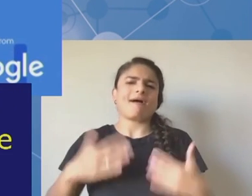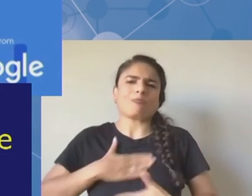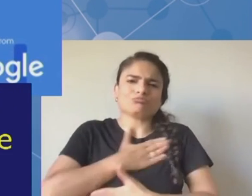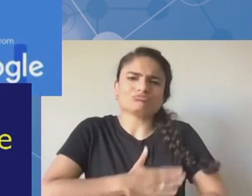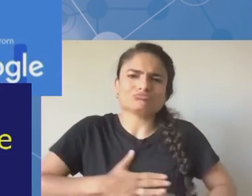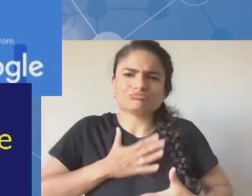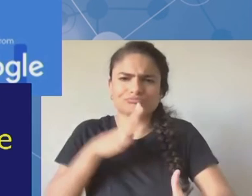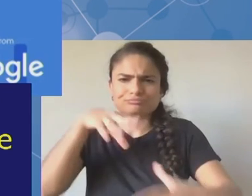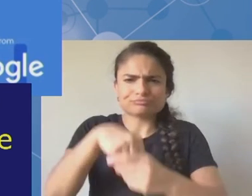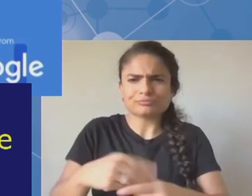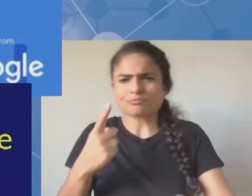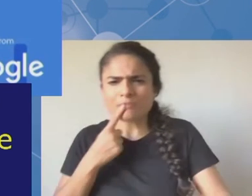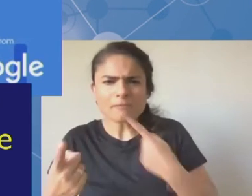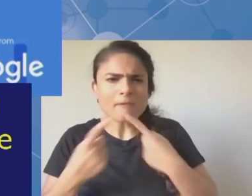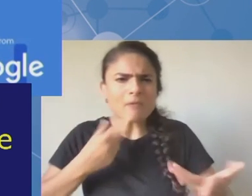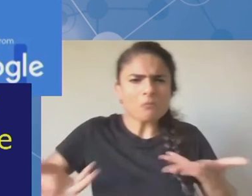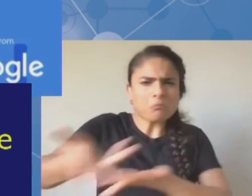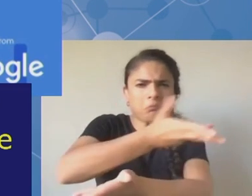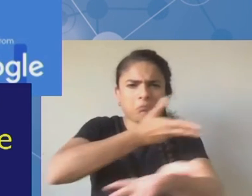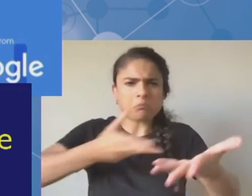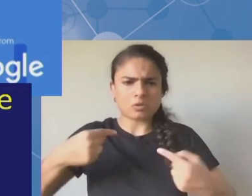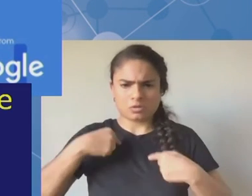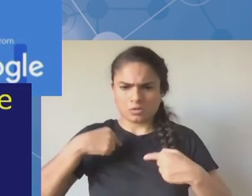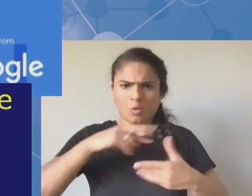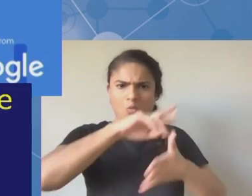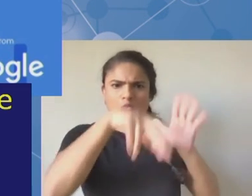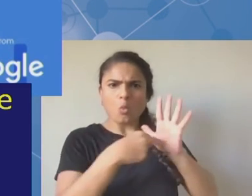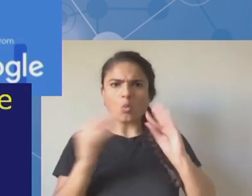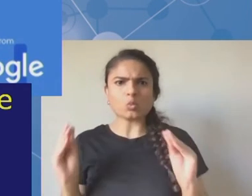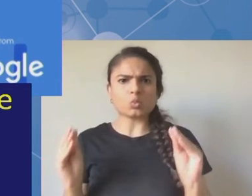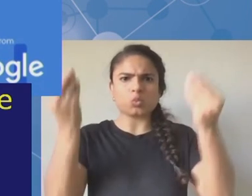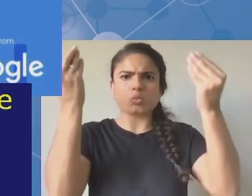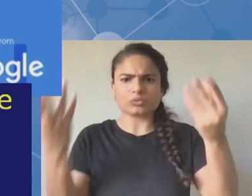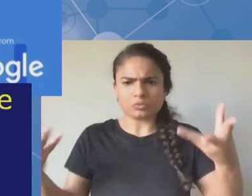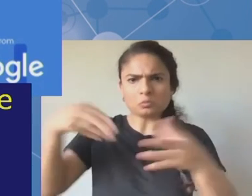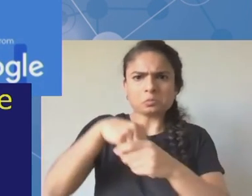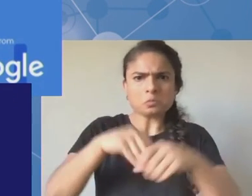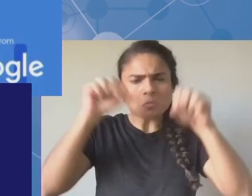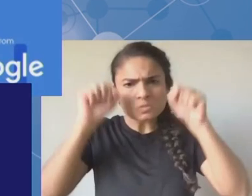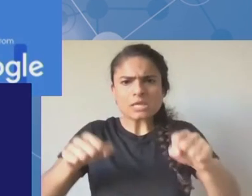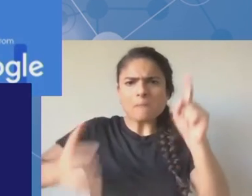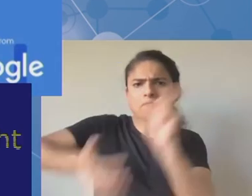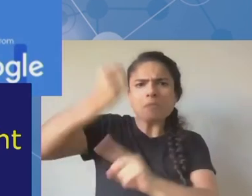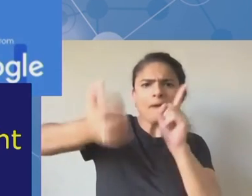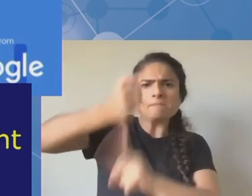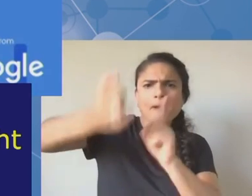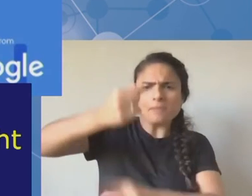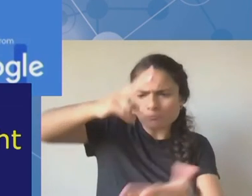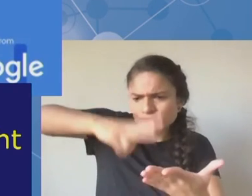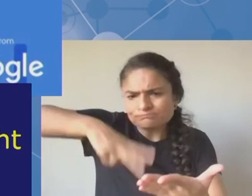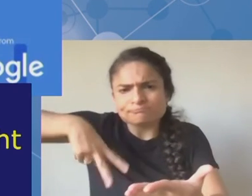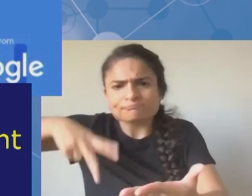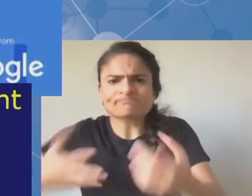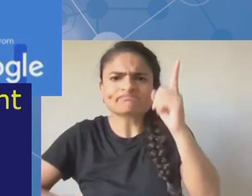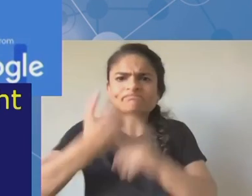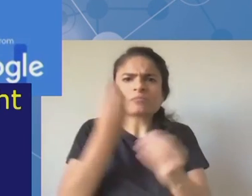мог участвовать также в дискуссиях на тему того, каким образом можно разговаривать с молодыми людьми